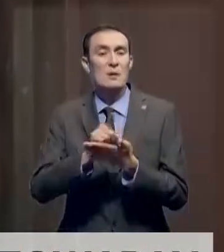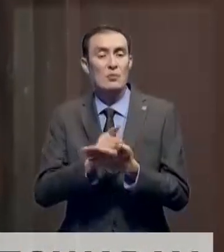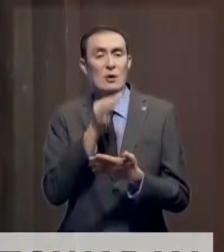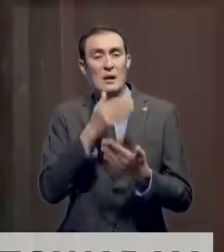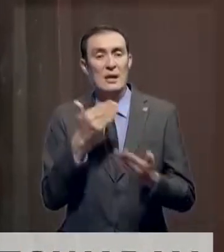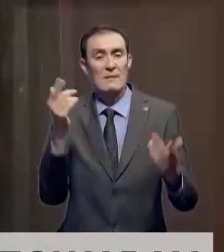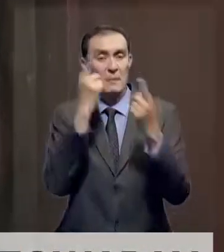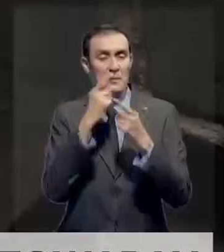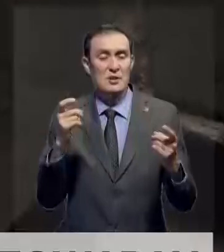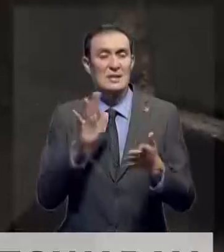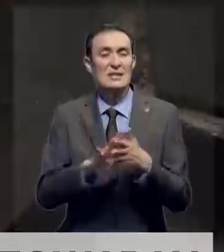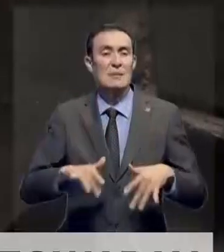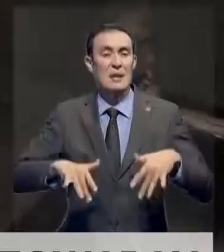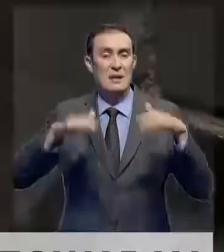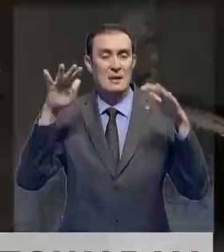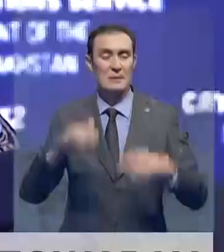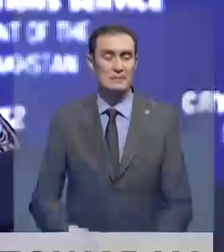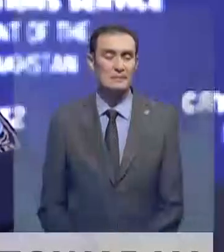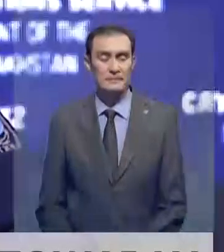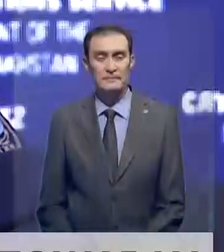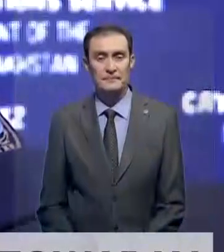приборы раннего оповещения задымления.